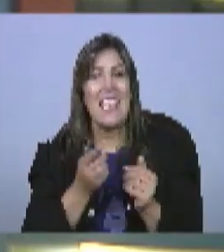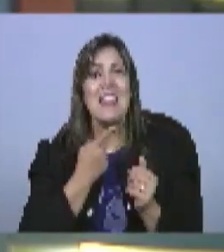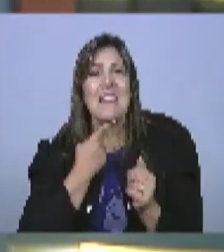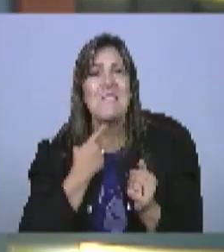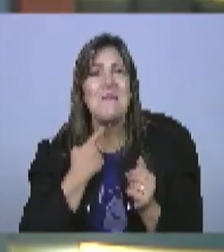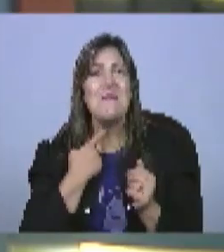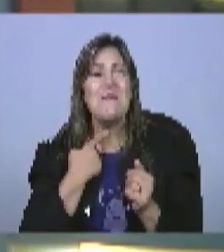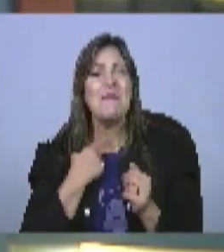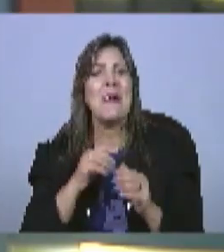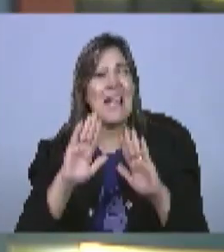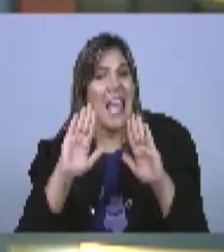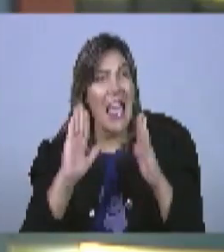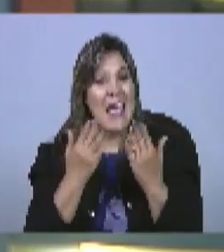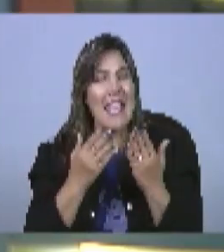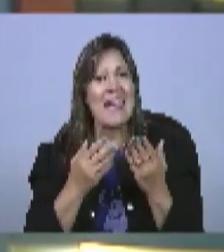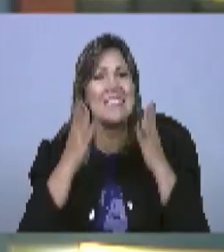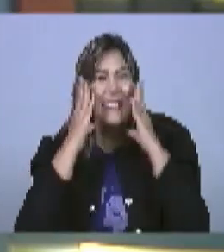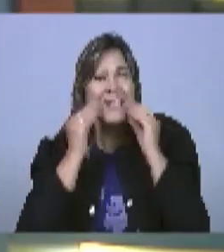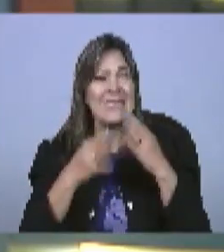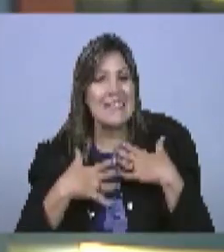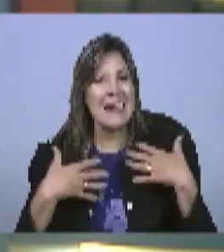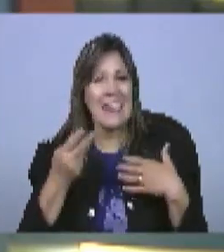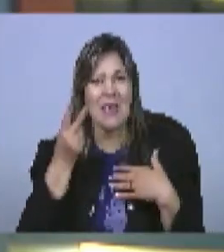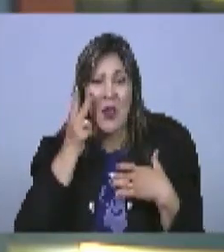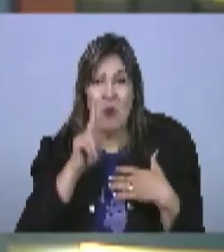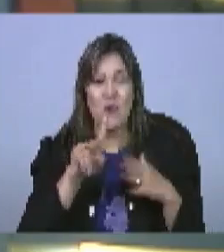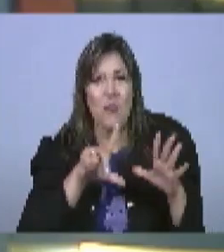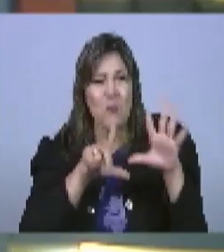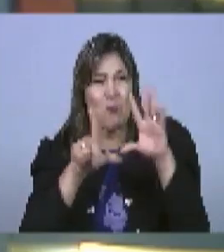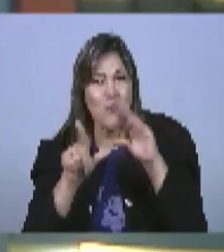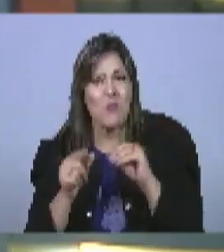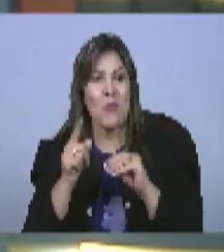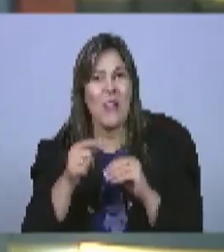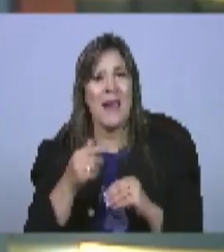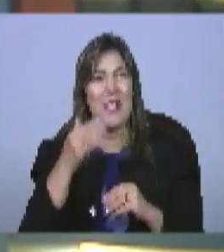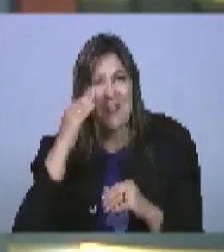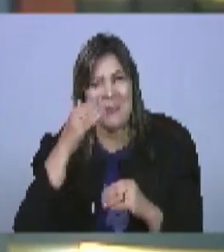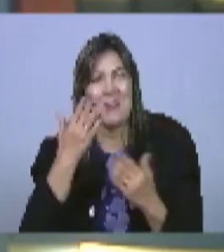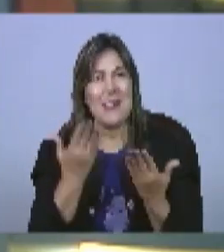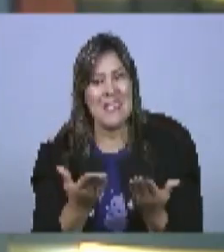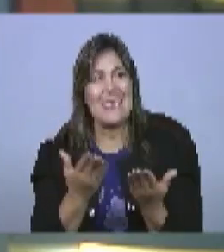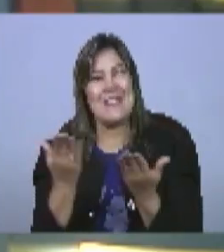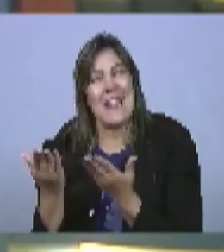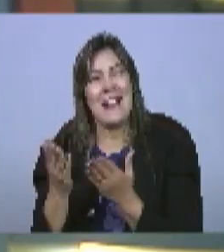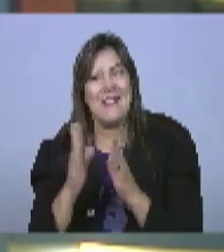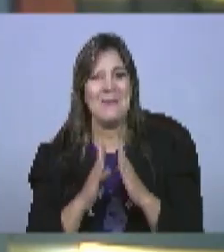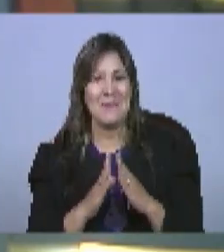لكم عطله نهايه اسبوع سعيده ولغايه ما اشوفكم الاسبوع الجاي لكم مني اراق